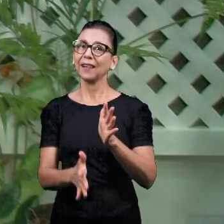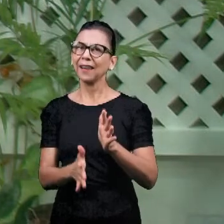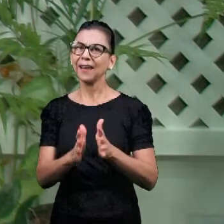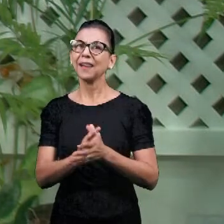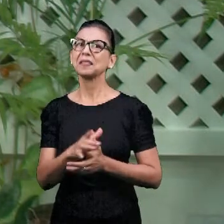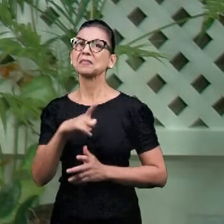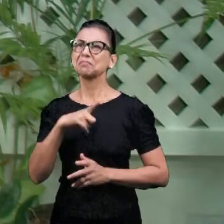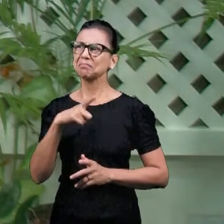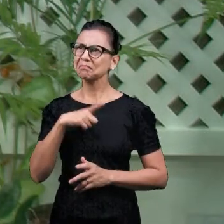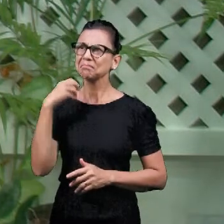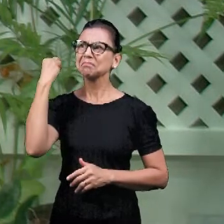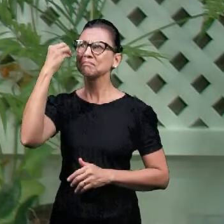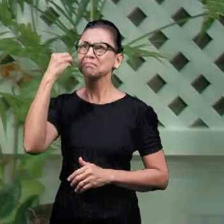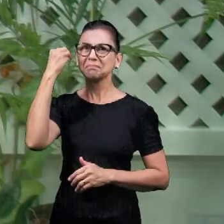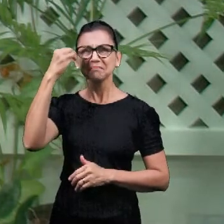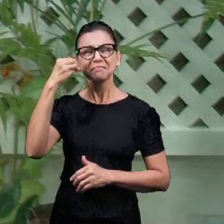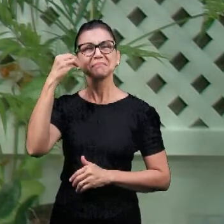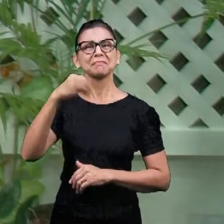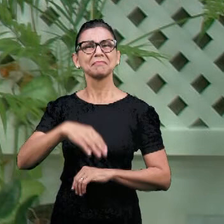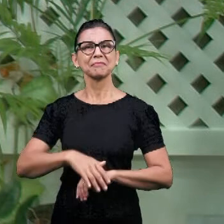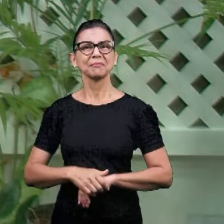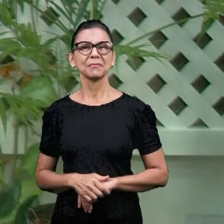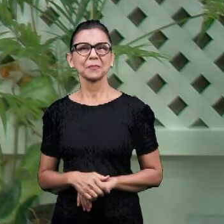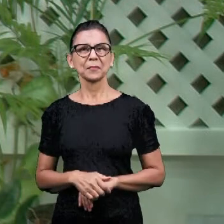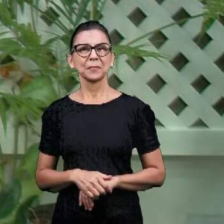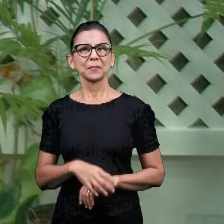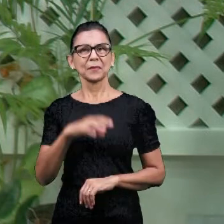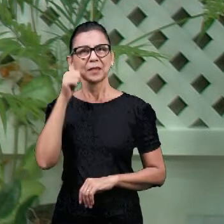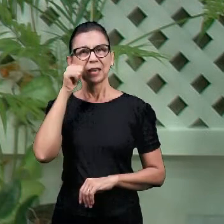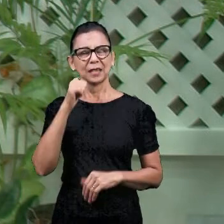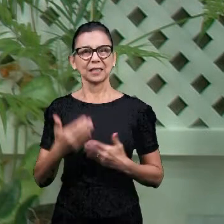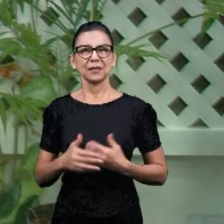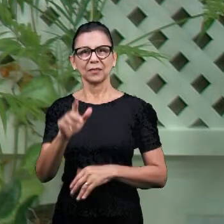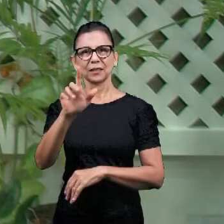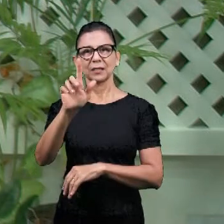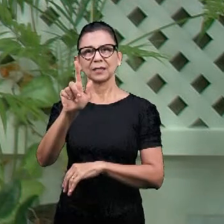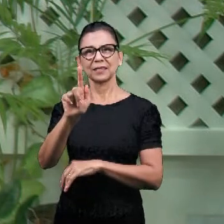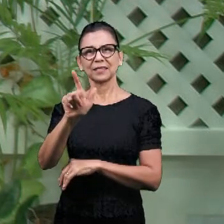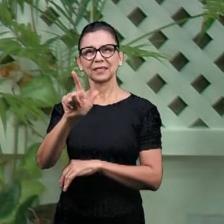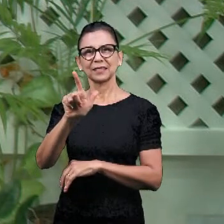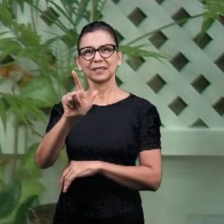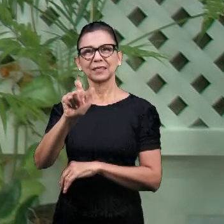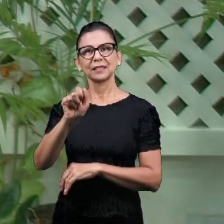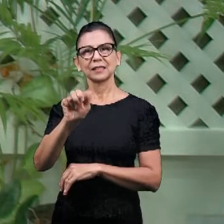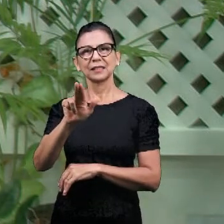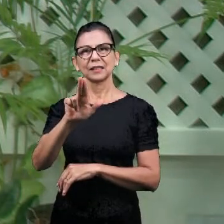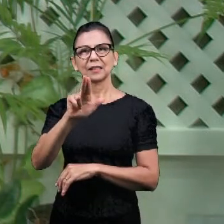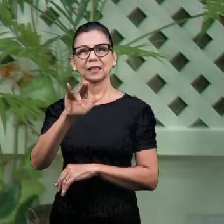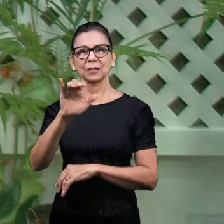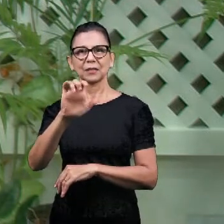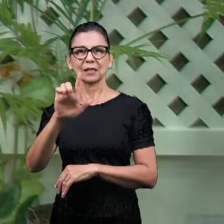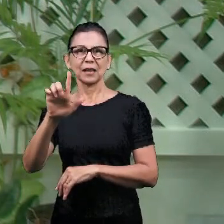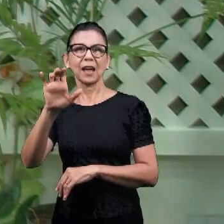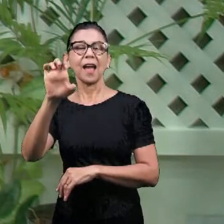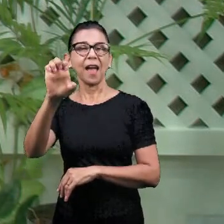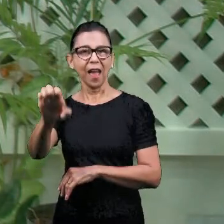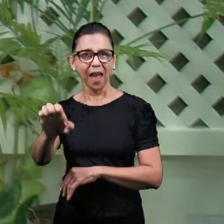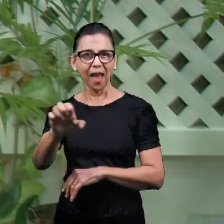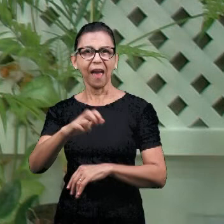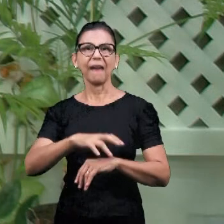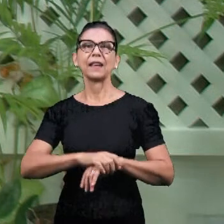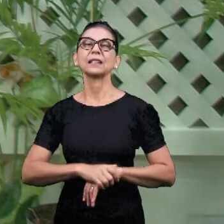beaucoup d'expérience. C'est notre sœur Glossiel, le pasteur c'est Adilson. Elle fait partie du groupe de louanges. Elle est de l'église